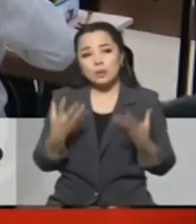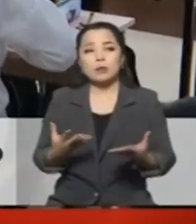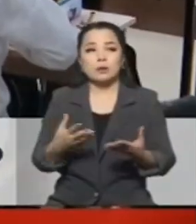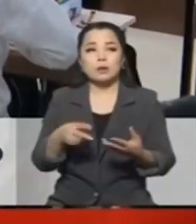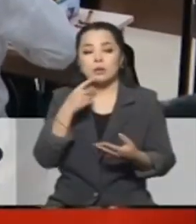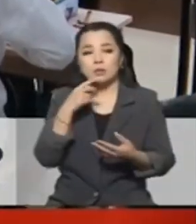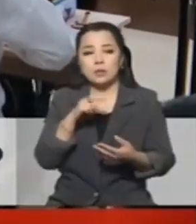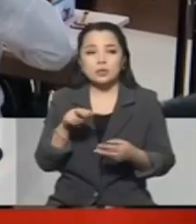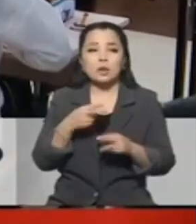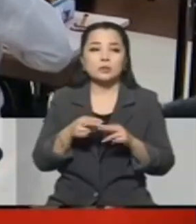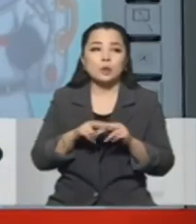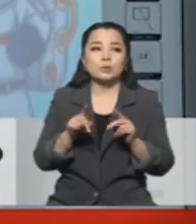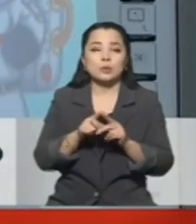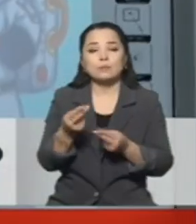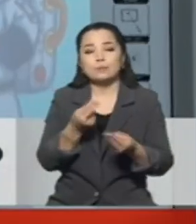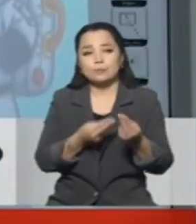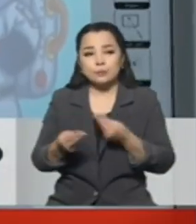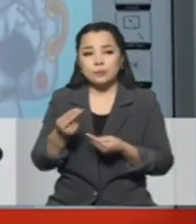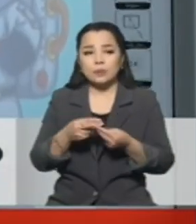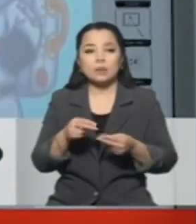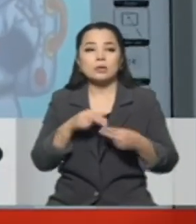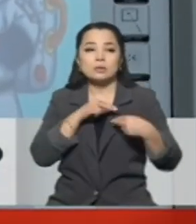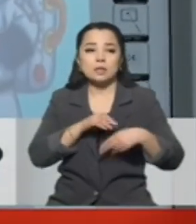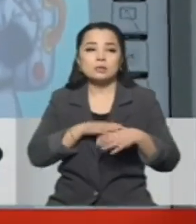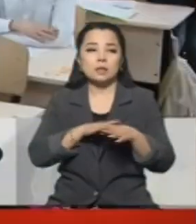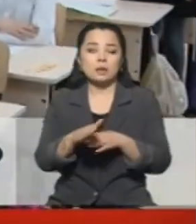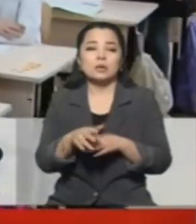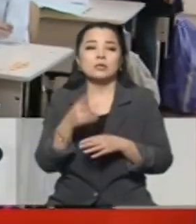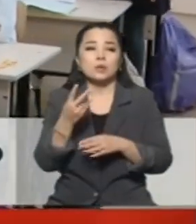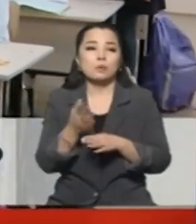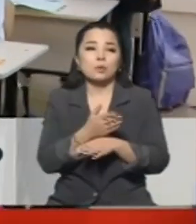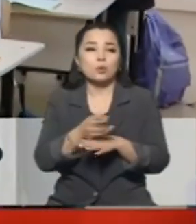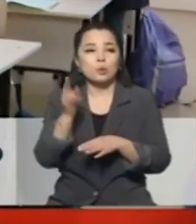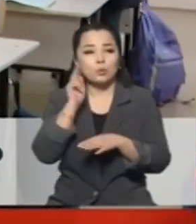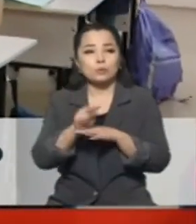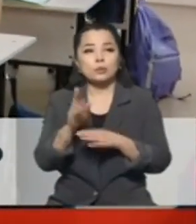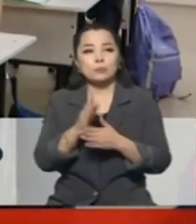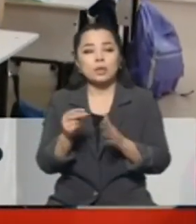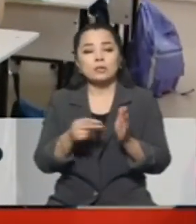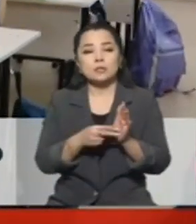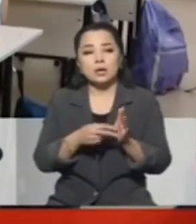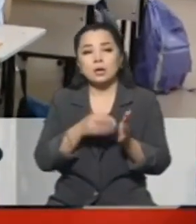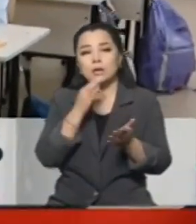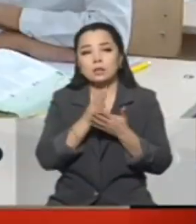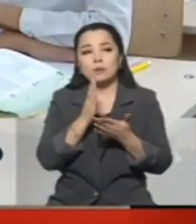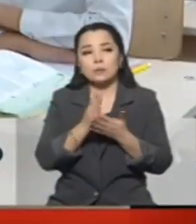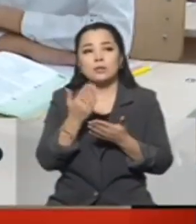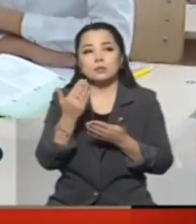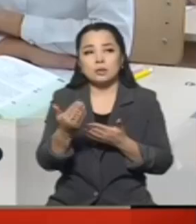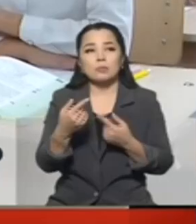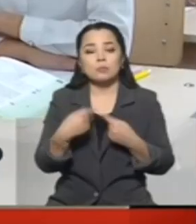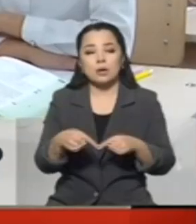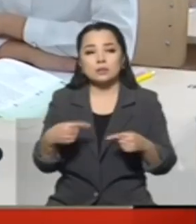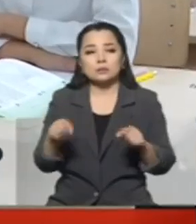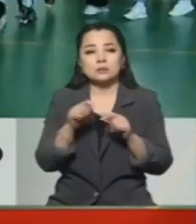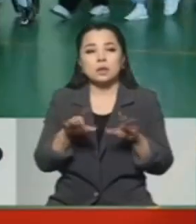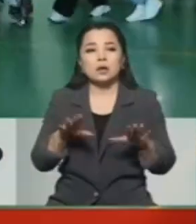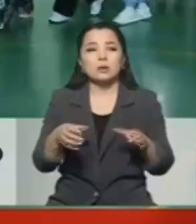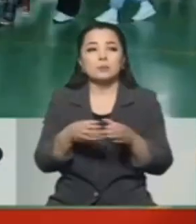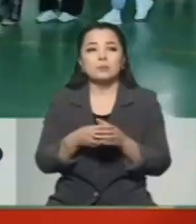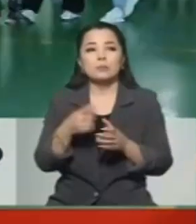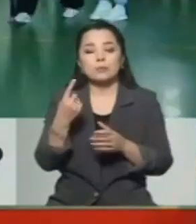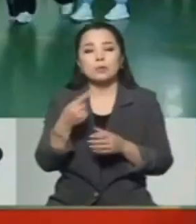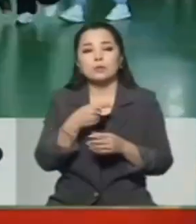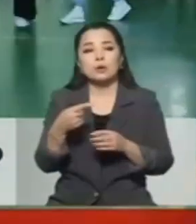қайтадан бұрынғыша бейнелі өнері еңбекке баулу пәні болып екі бөлігі оқытылады. Бағалау жүйесі де қайтарылды. Енді басқа сабақтар сияқты 1